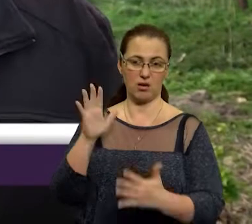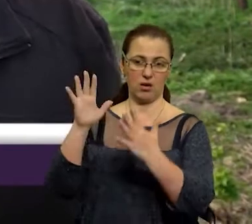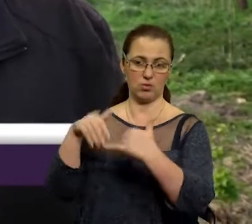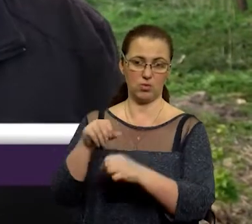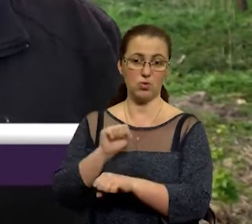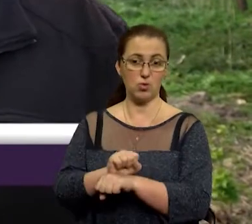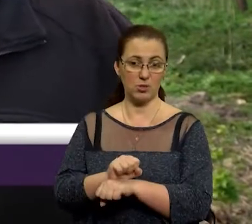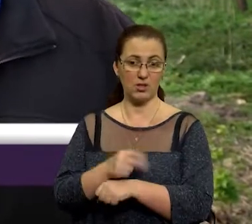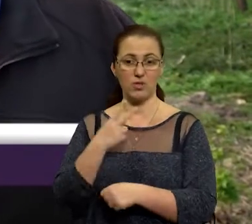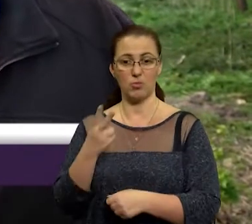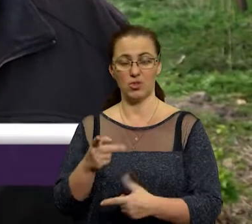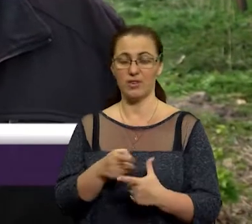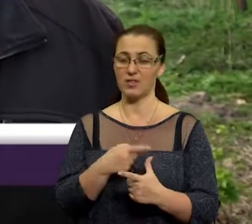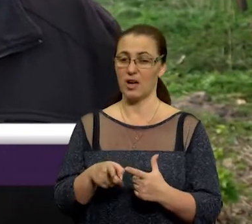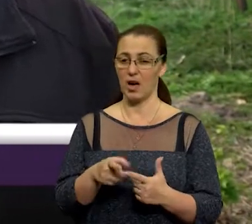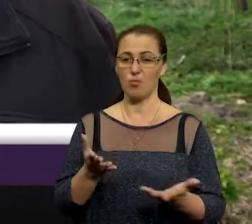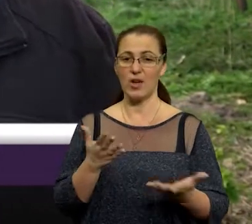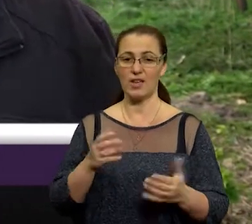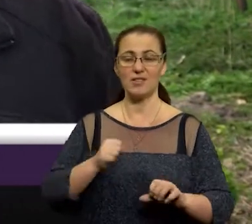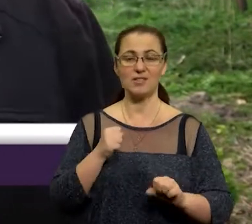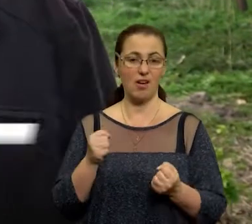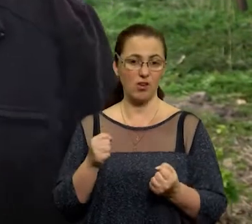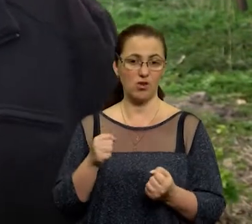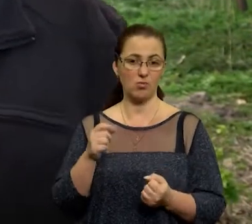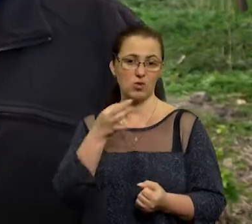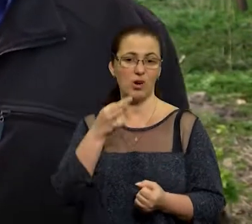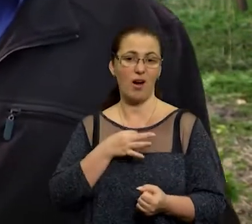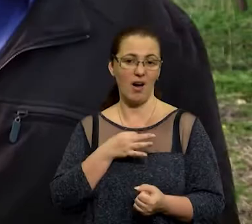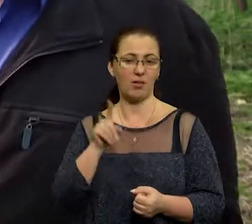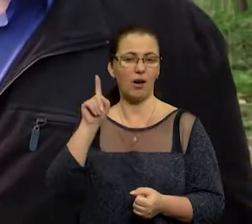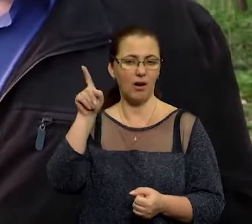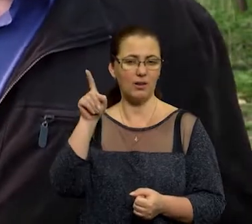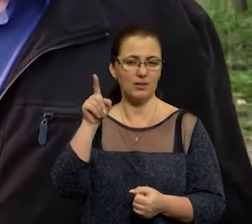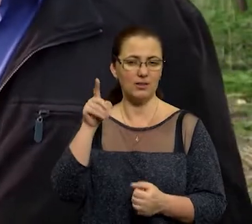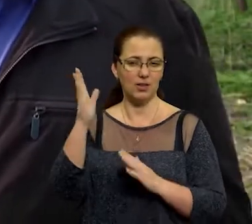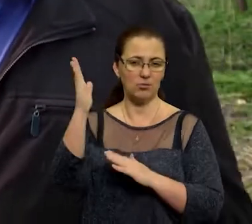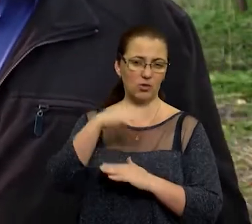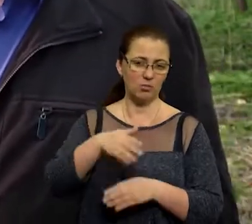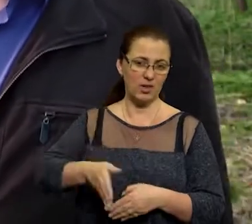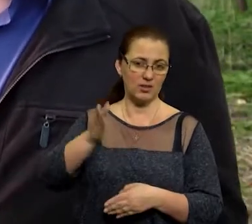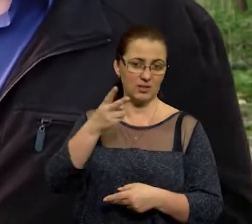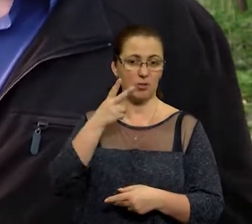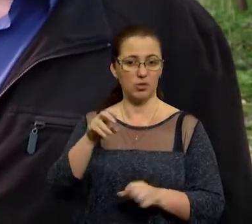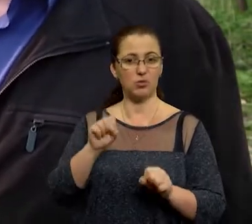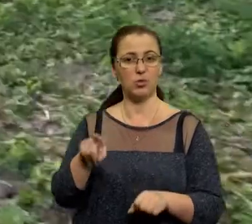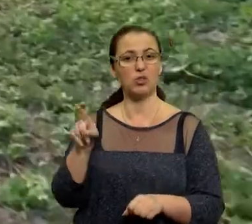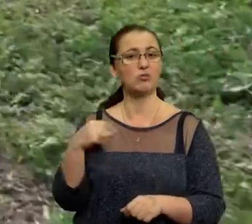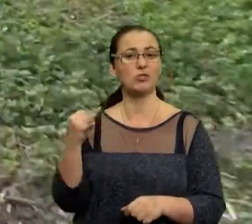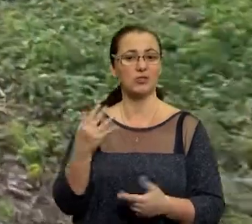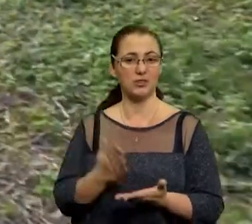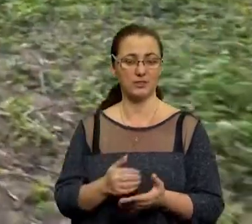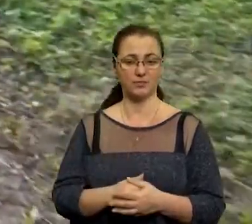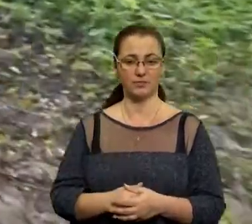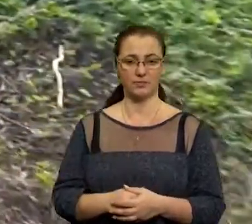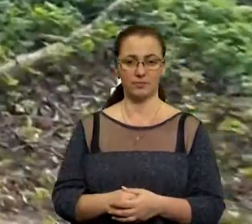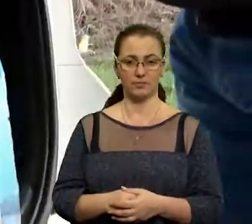Зупинився, подивився. Або якісь знайомі, які кажуть, що от в тому місці там впала стіна, іди подивись, може тебе там щось зацікавить.